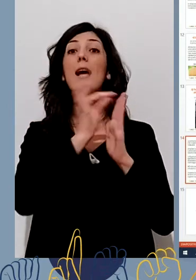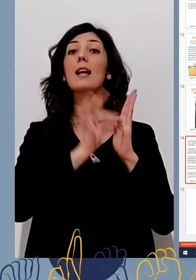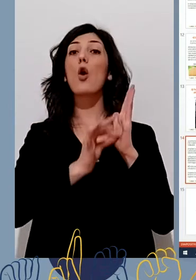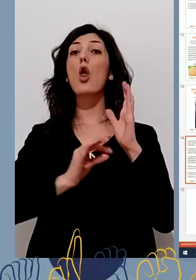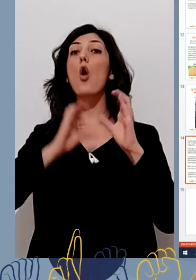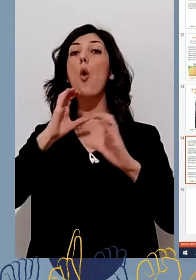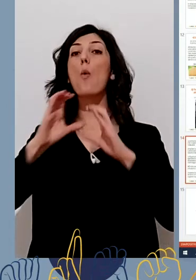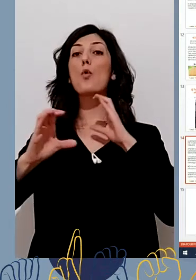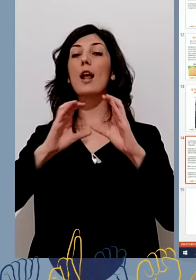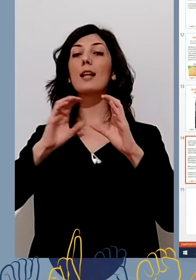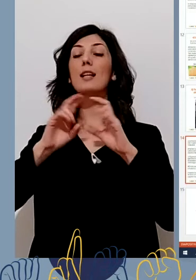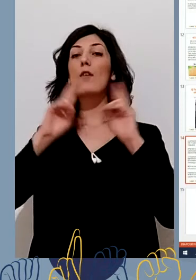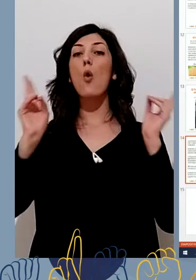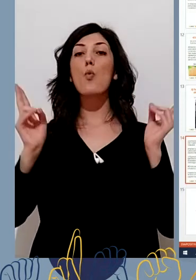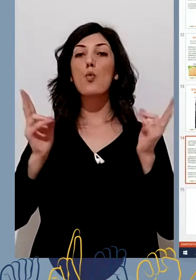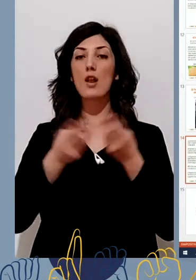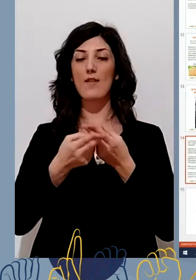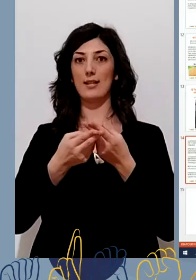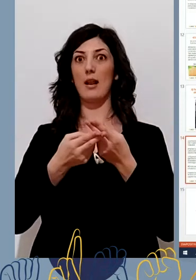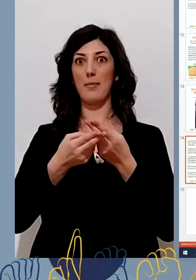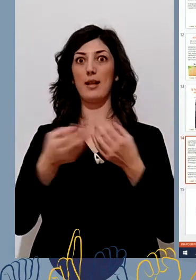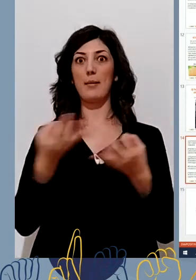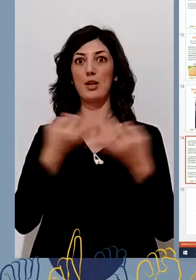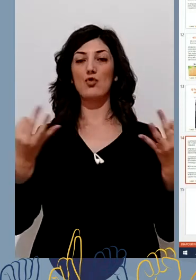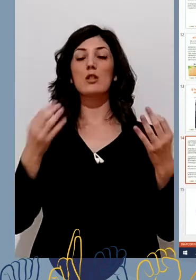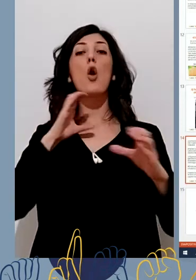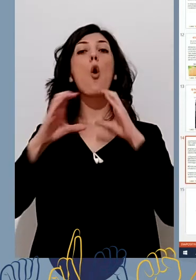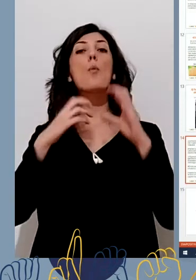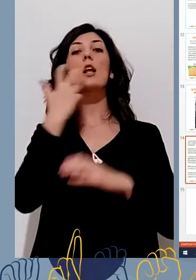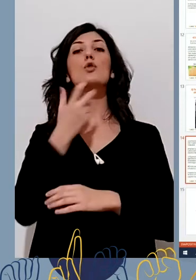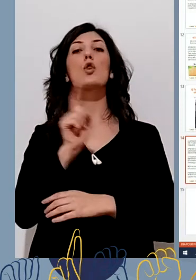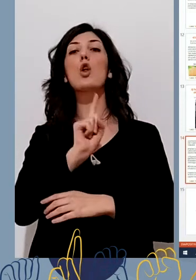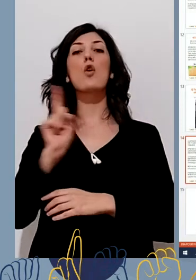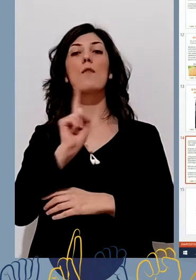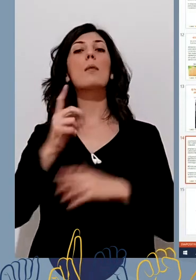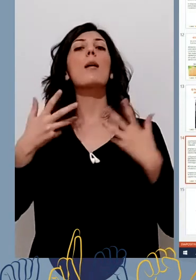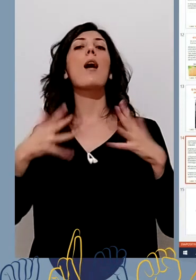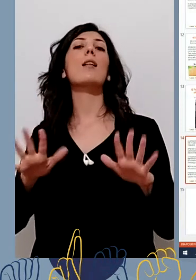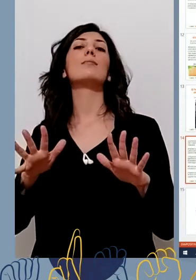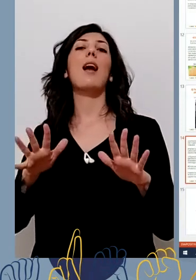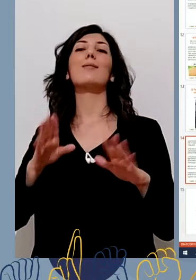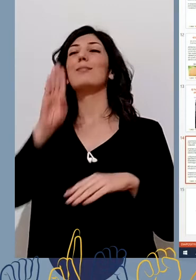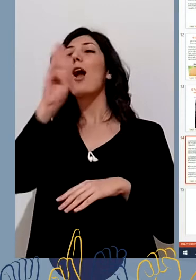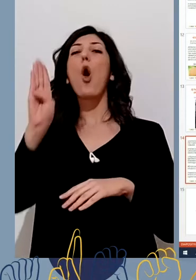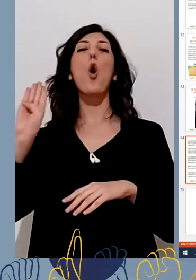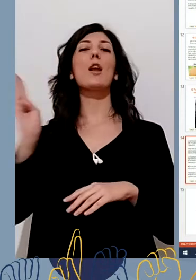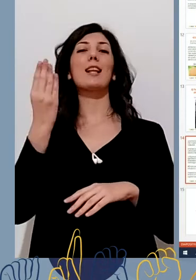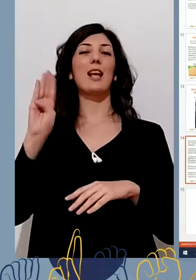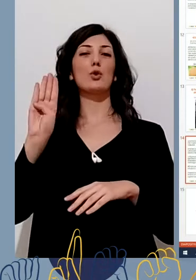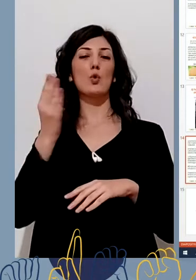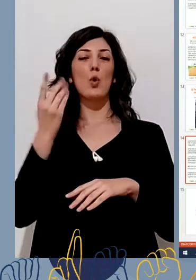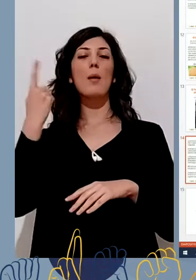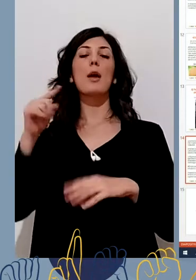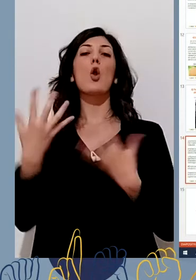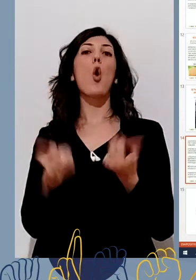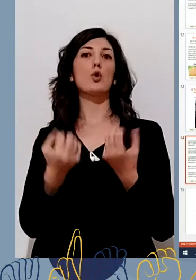universalmente prefissate e che la comunicazione non verbale orienta l'interpretazione del contenuto trasmesso.